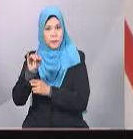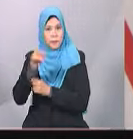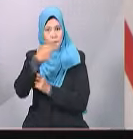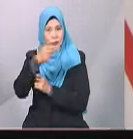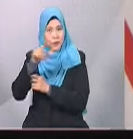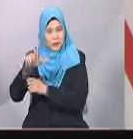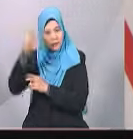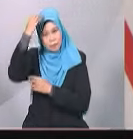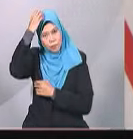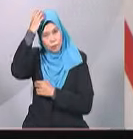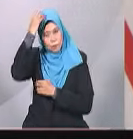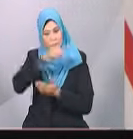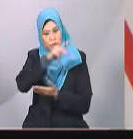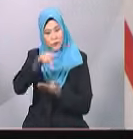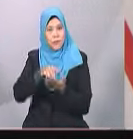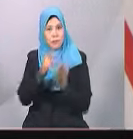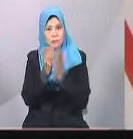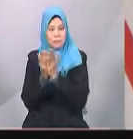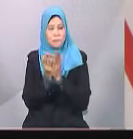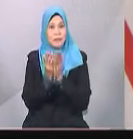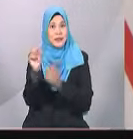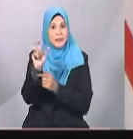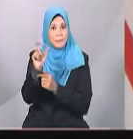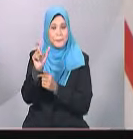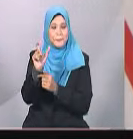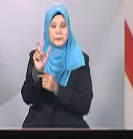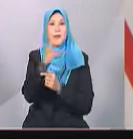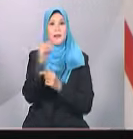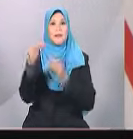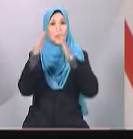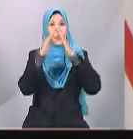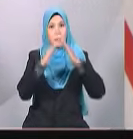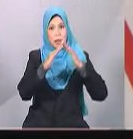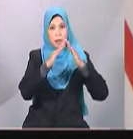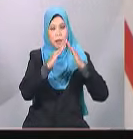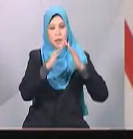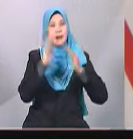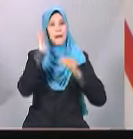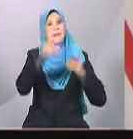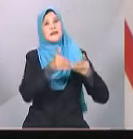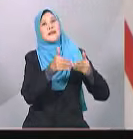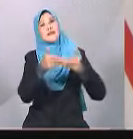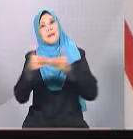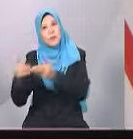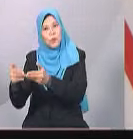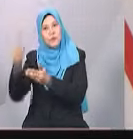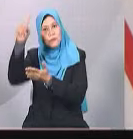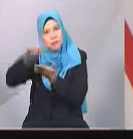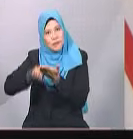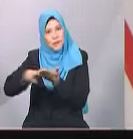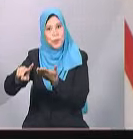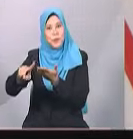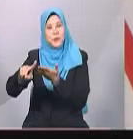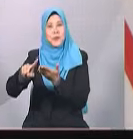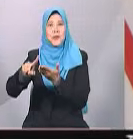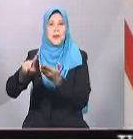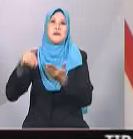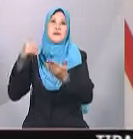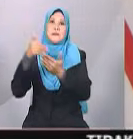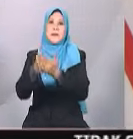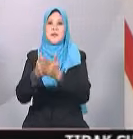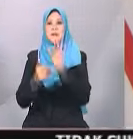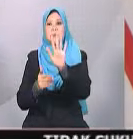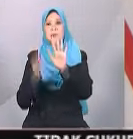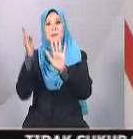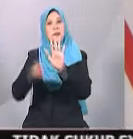yang melibatkan pusat tahfiz dan sebuah rumah disambung satu minggu lagi sehingga 5 Mei